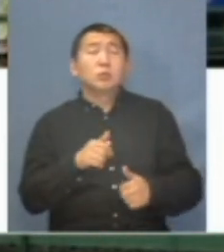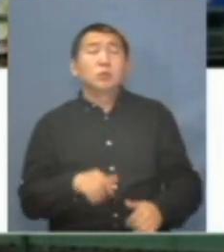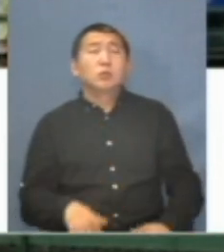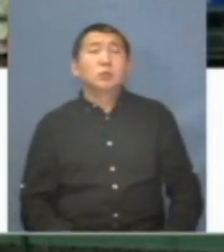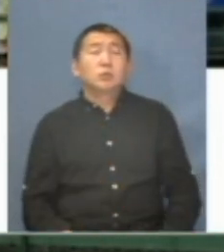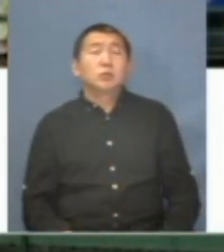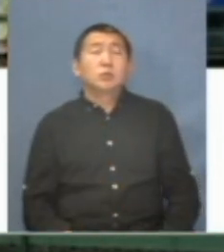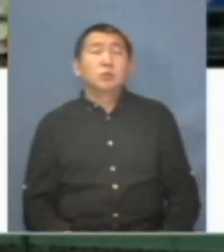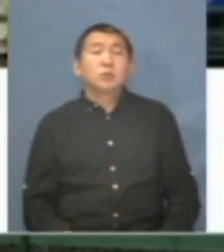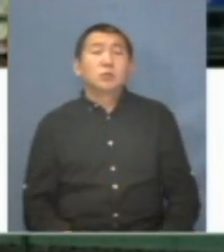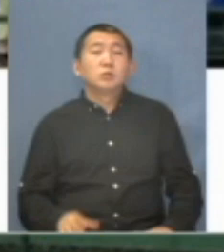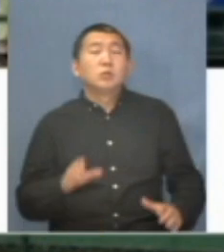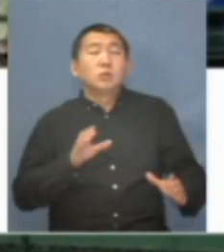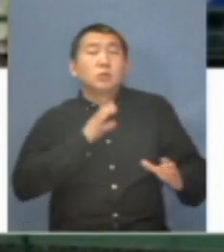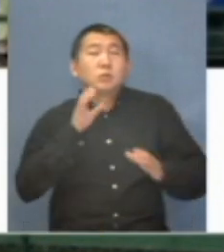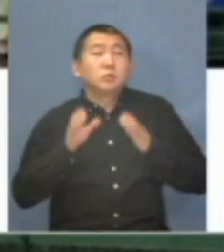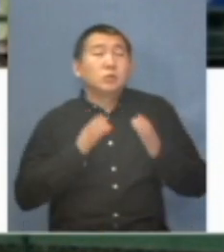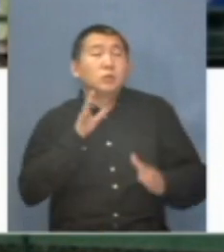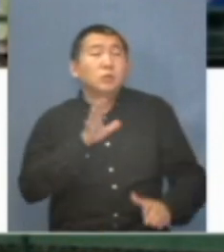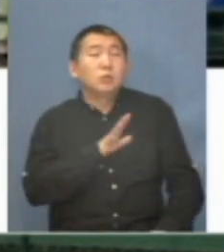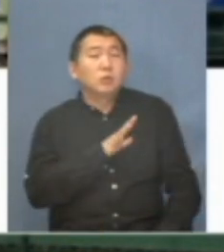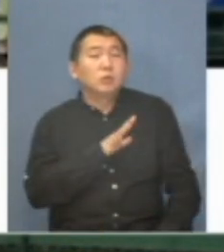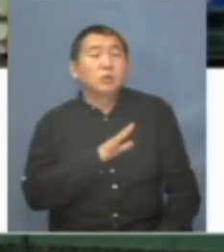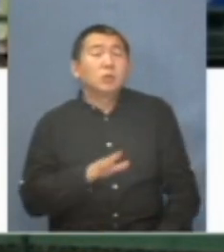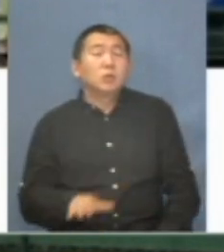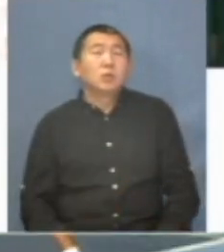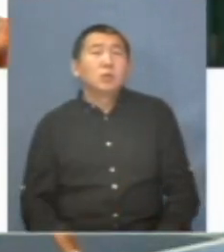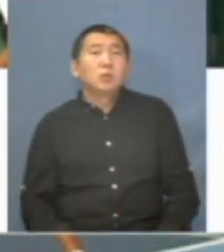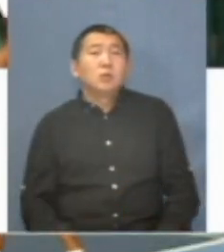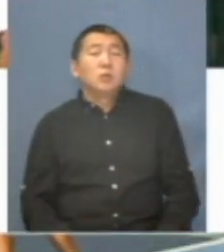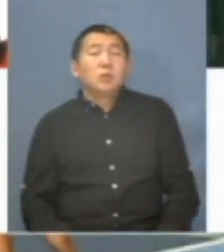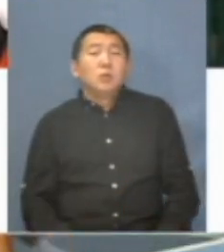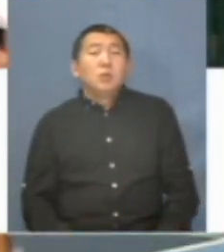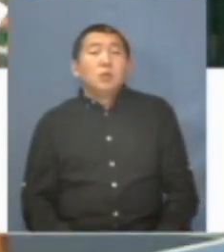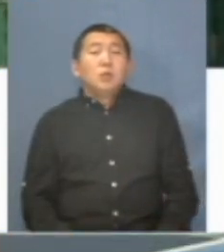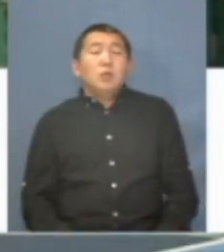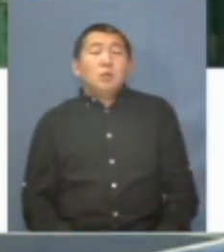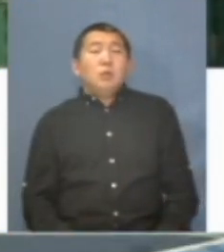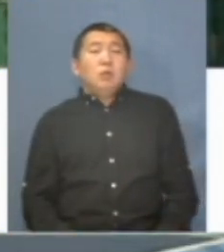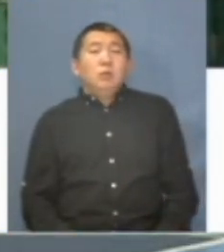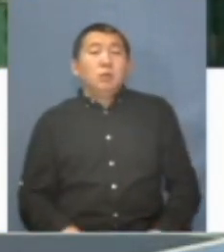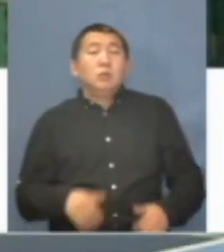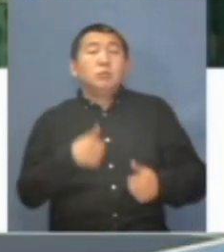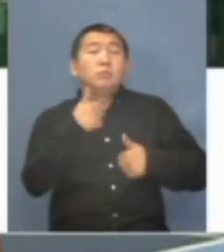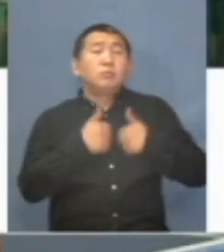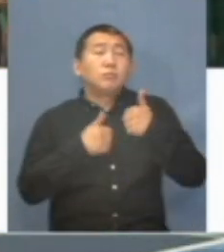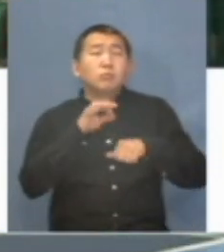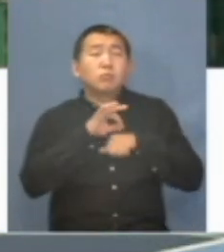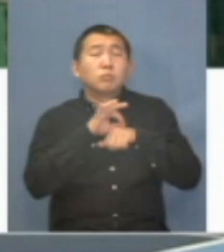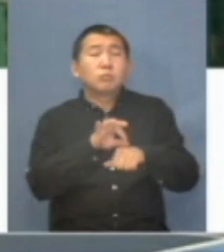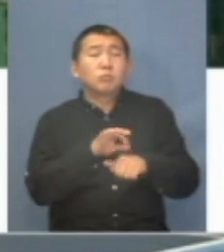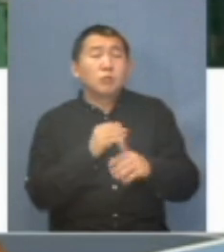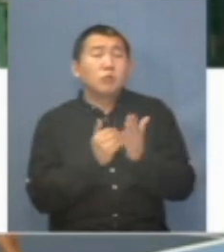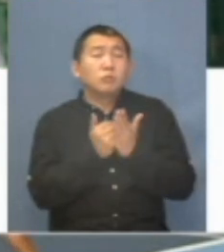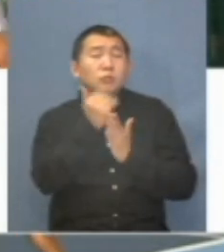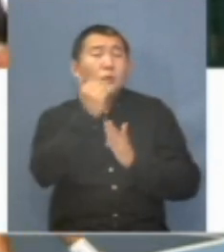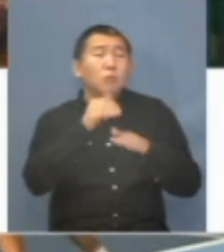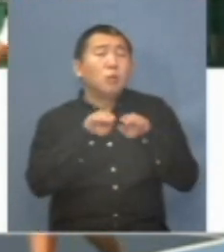де халықаралық деңгейде ойнап жүрген жастармен де бірге қосылып дайындалдым. Жарыстың ұйымдастырылуы өте жоғарғы деңгейде.